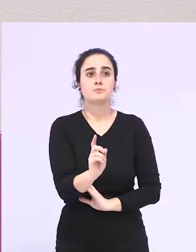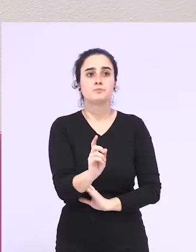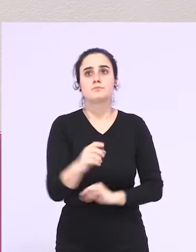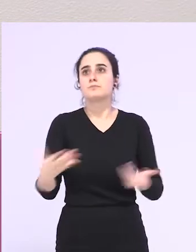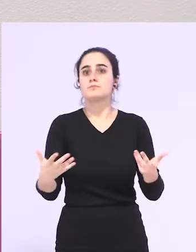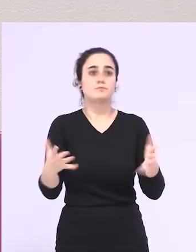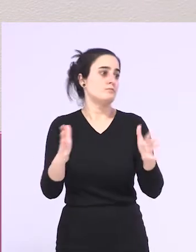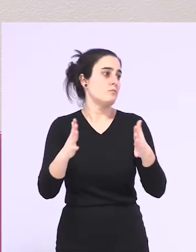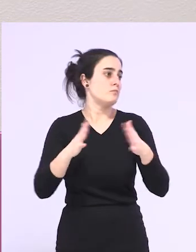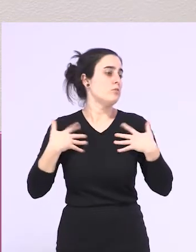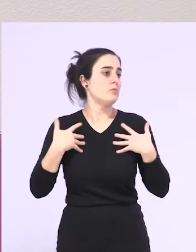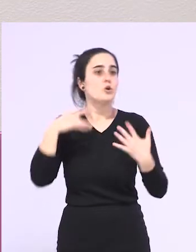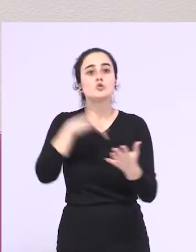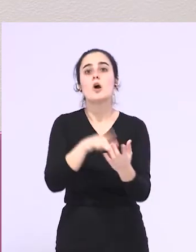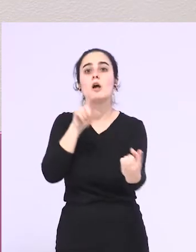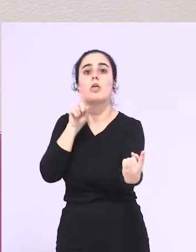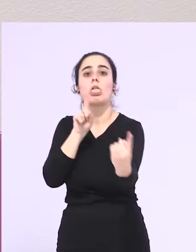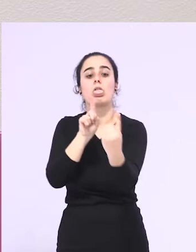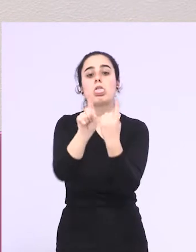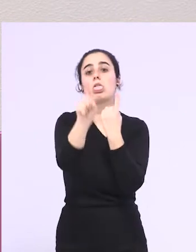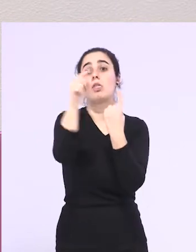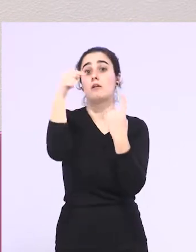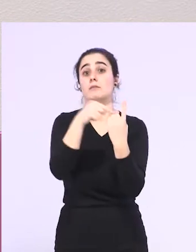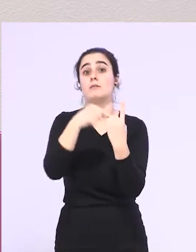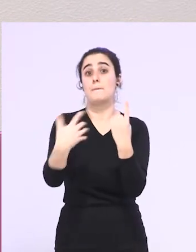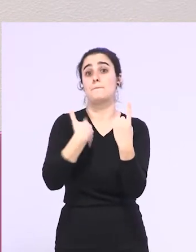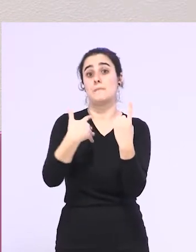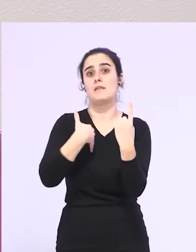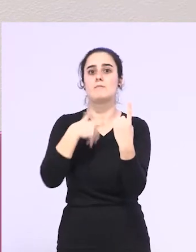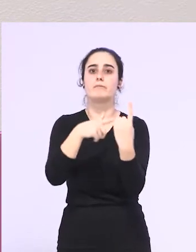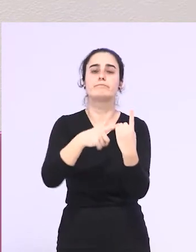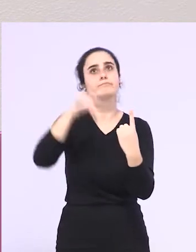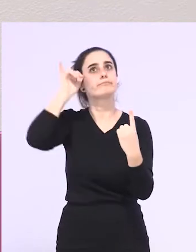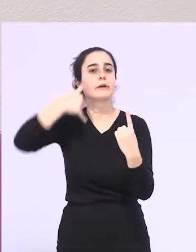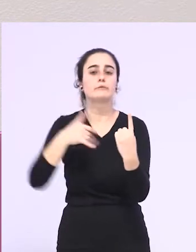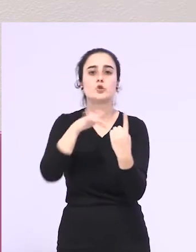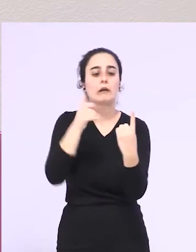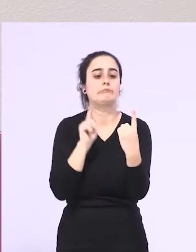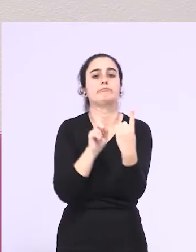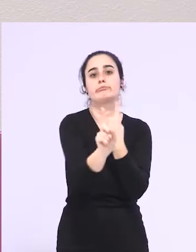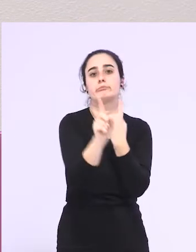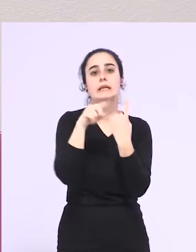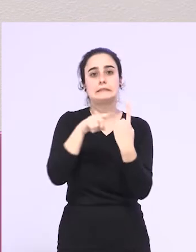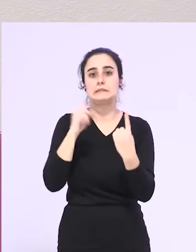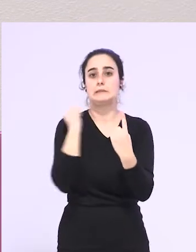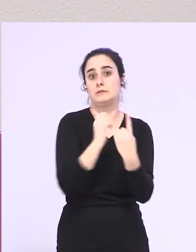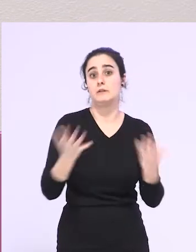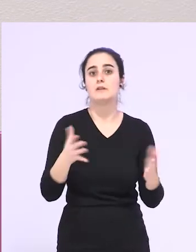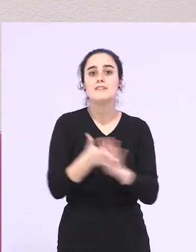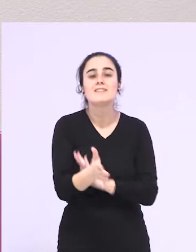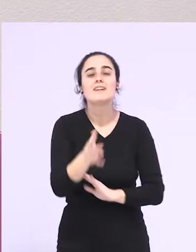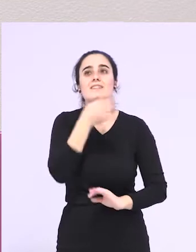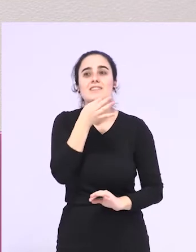eta berekin gurutzatzeko ba, zorte eskasa izan duen neska baten arteko arazoa, ez? Eta nolabait diskurso